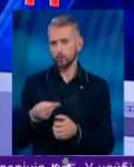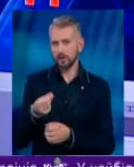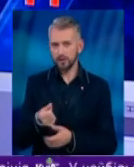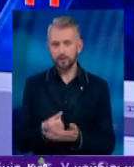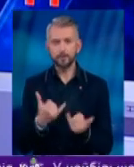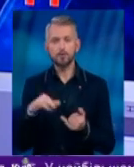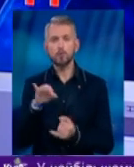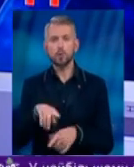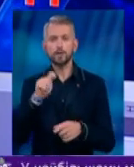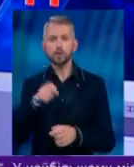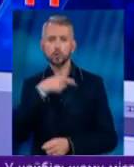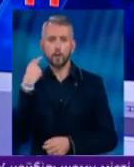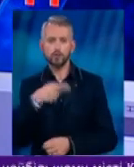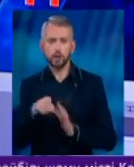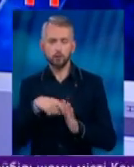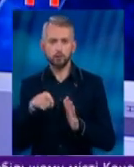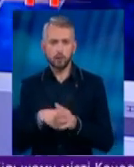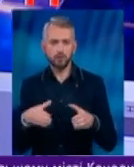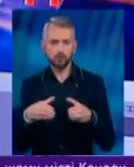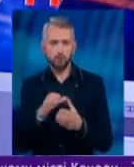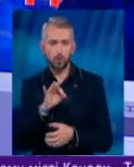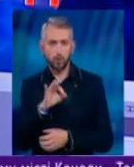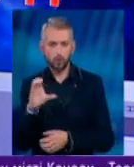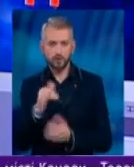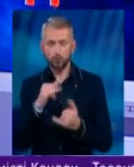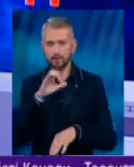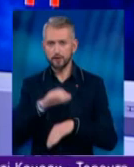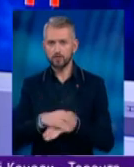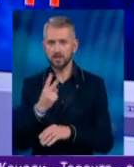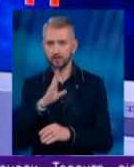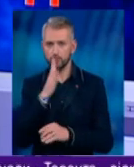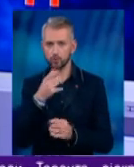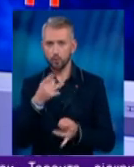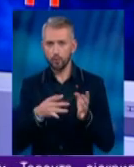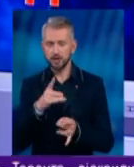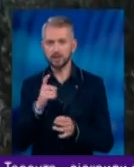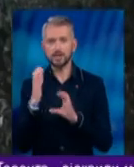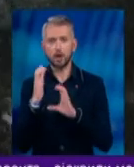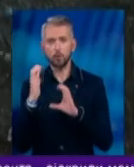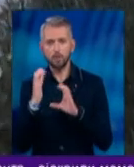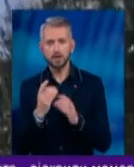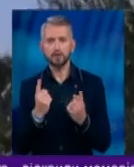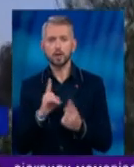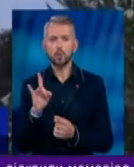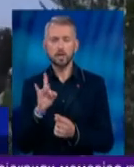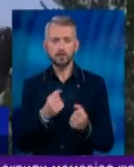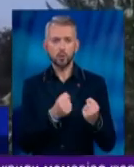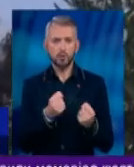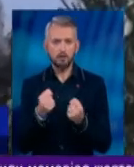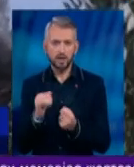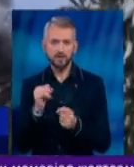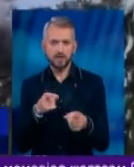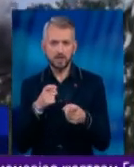до війни з Росією на Донбасі. У штабі Об'єднаних сил сьогодні зафіксували 2 ворожих обстріли з гранатометів, великокаліберних кулеметів